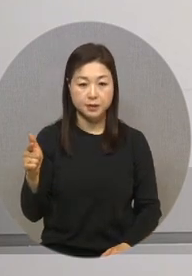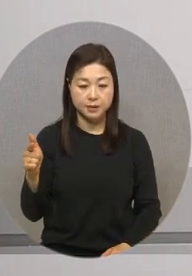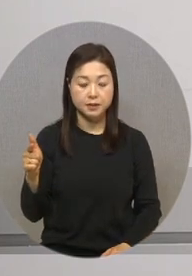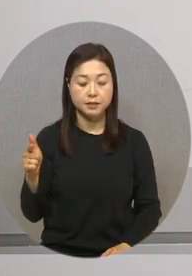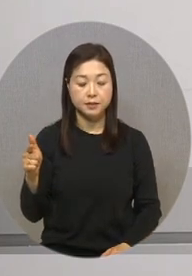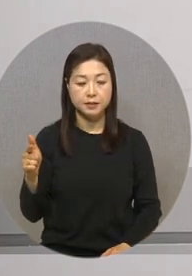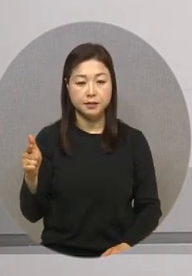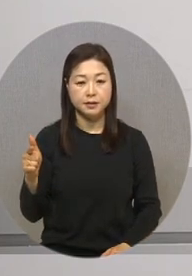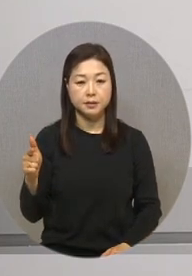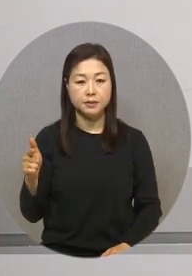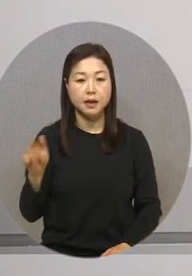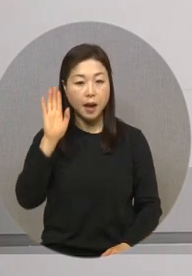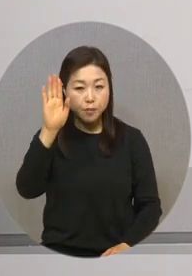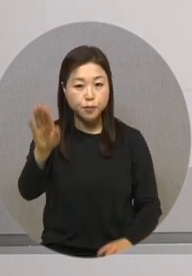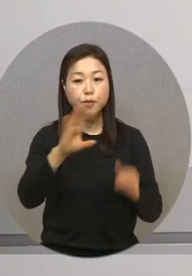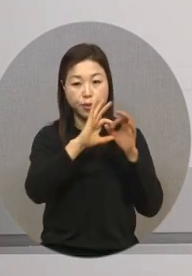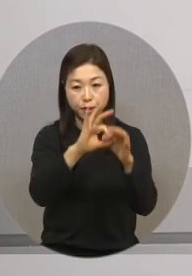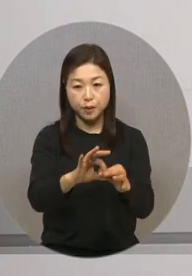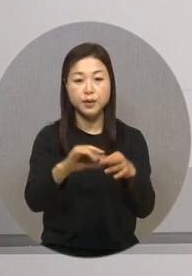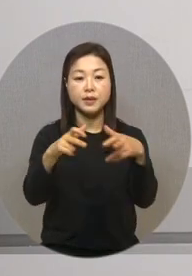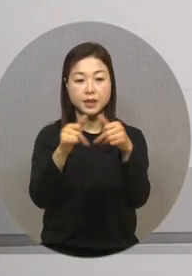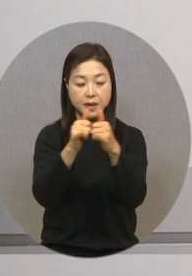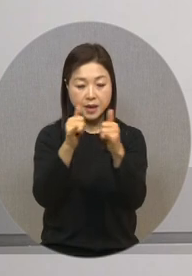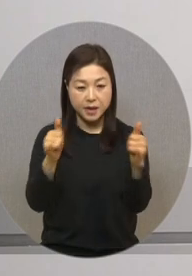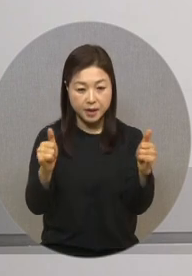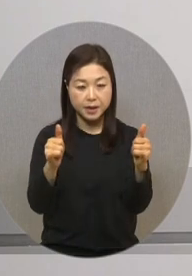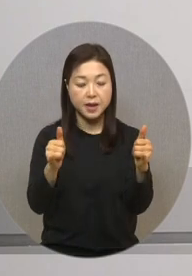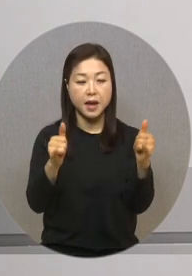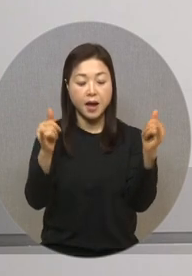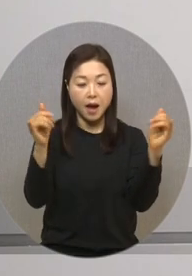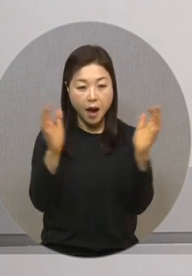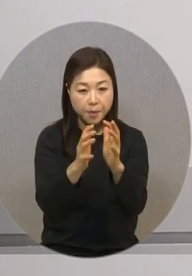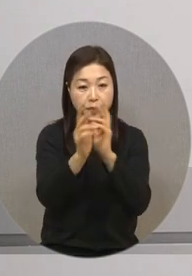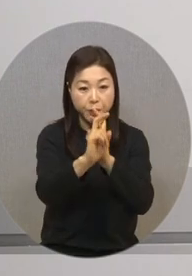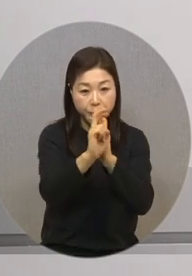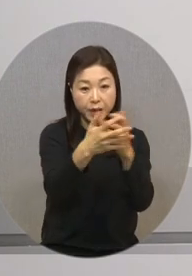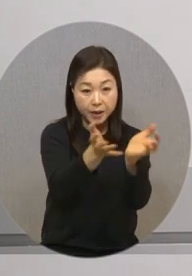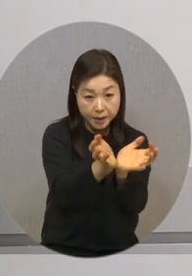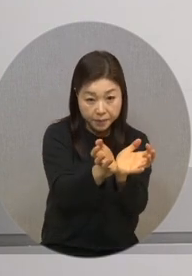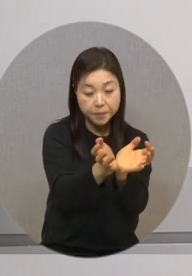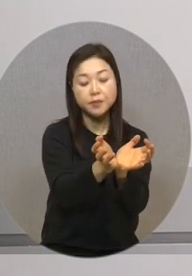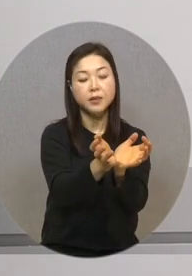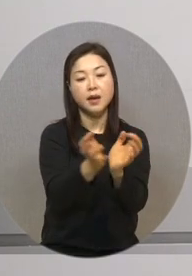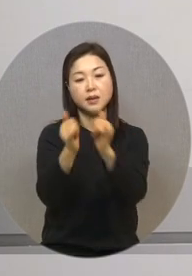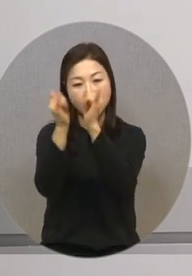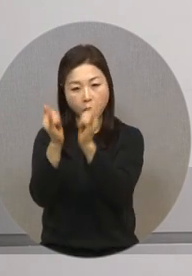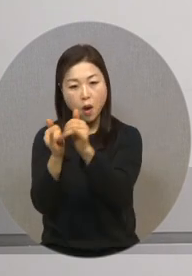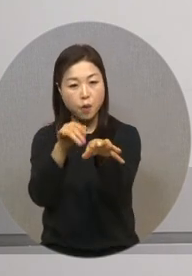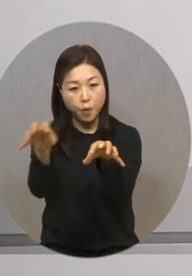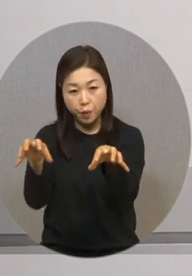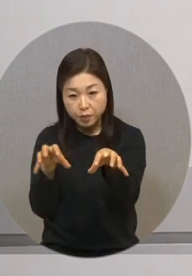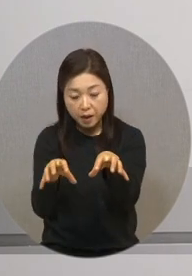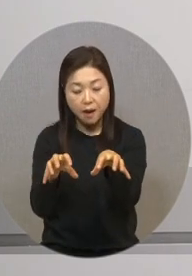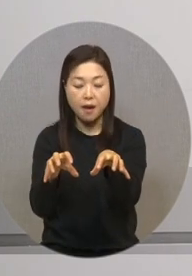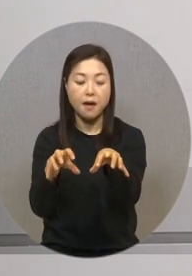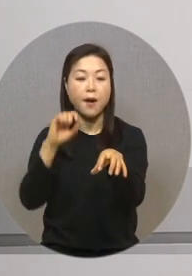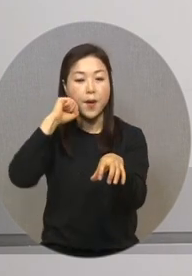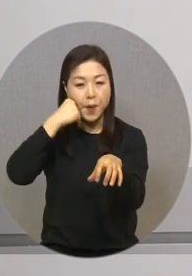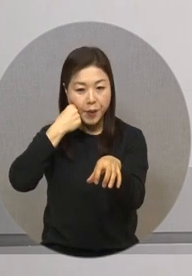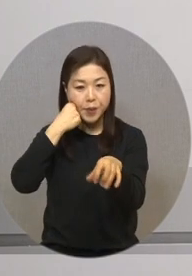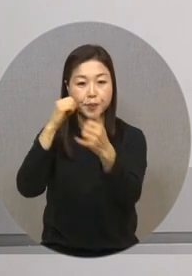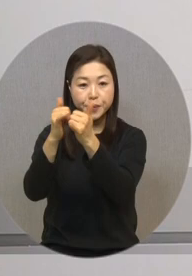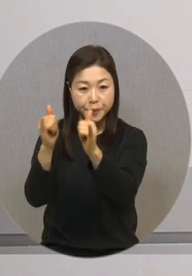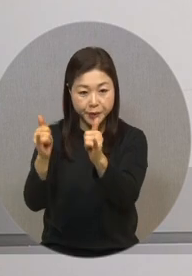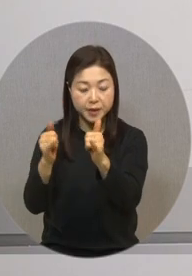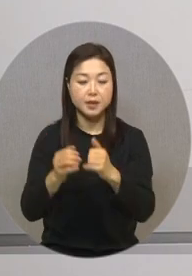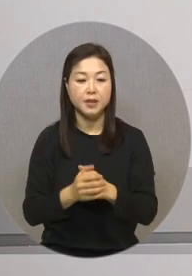해서 앞으로도 지속적으로 뭐 장애인 합창단뿐만이 아니고 사회 주변에 그 어려운 분들,